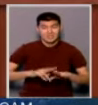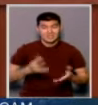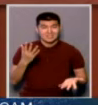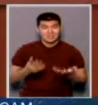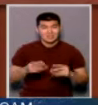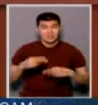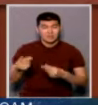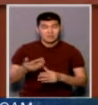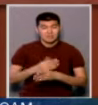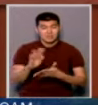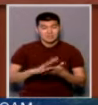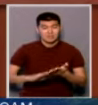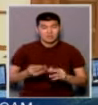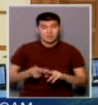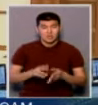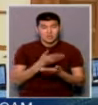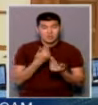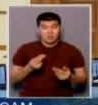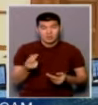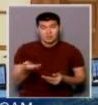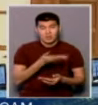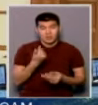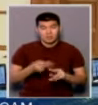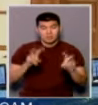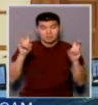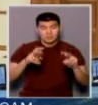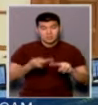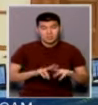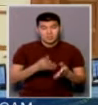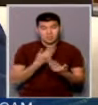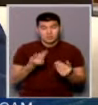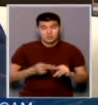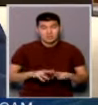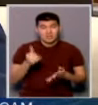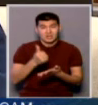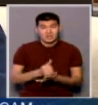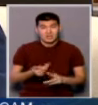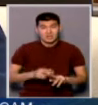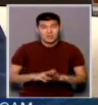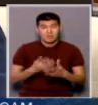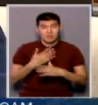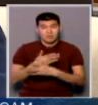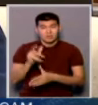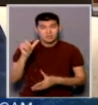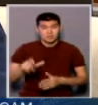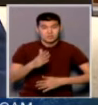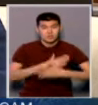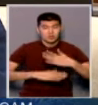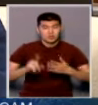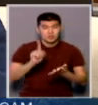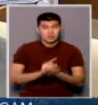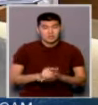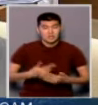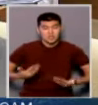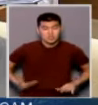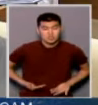не поступит заявление, то, соответственно, не будет и проверки, сказал министр. Главное условие – помощником инвалида должен быть